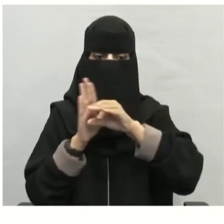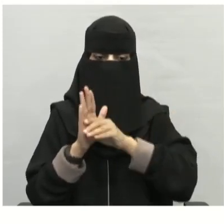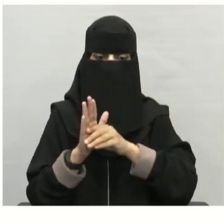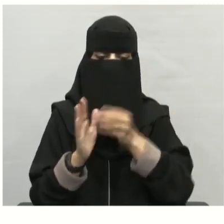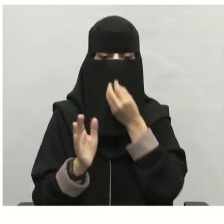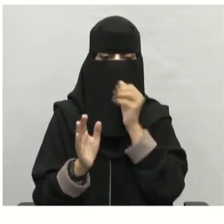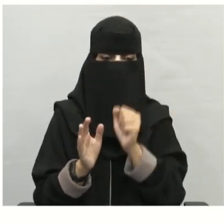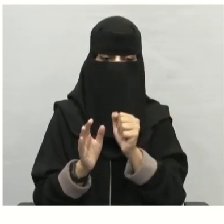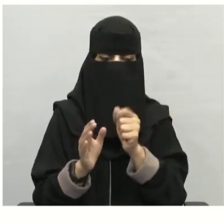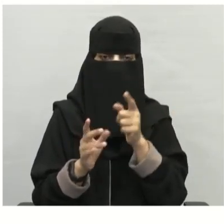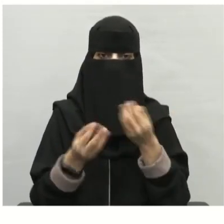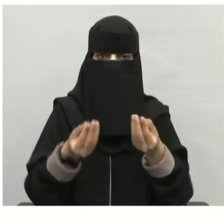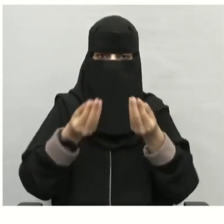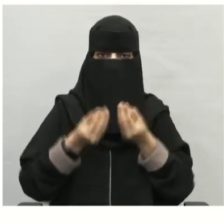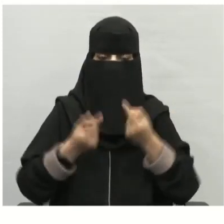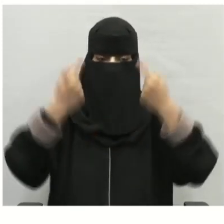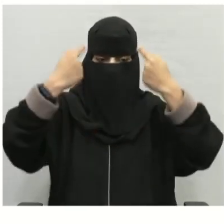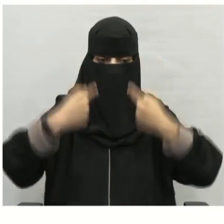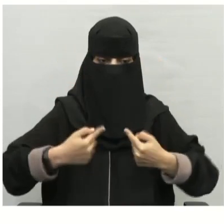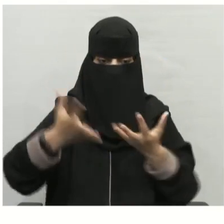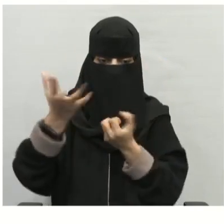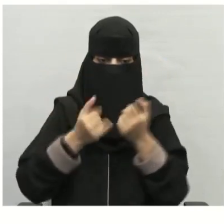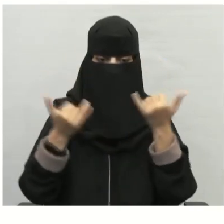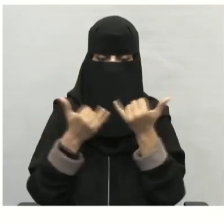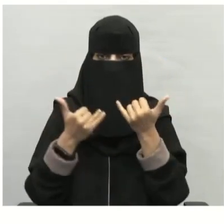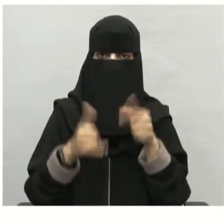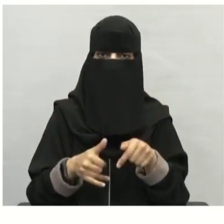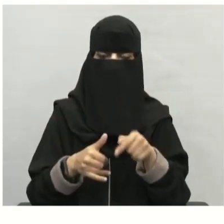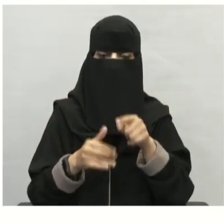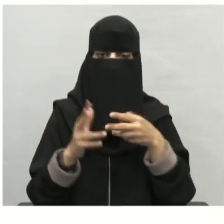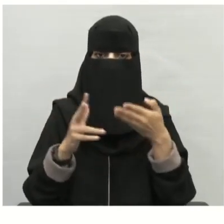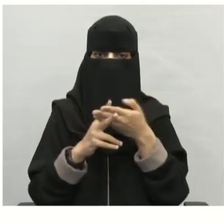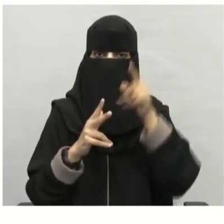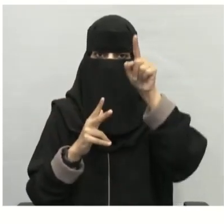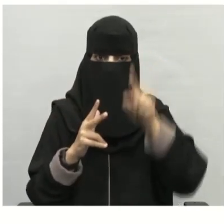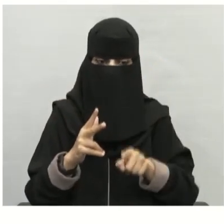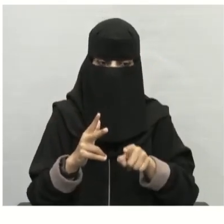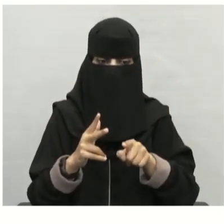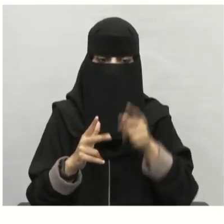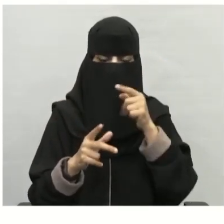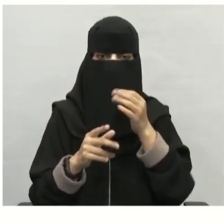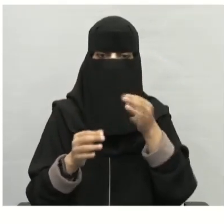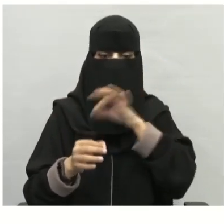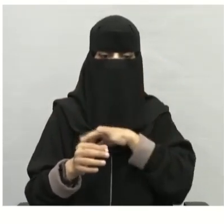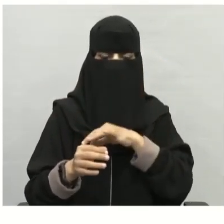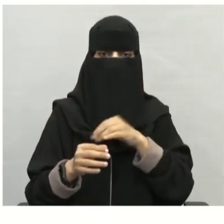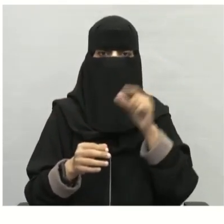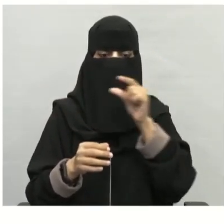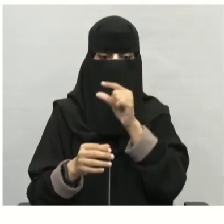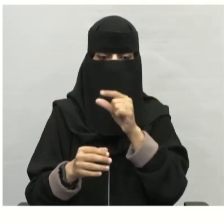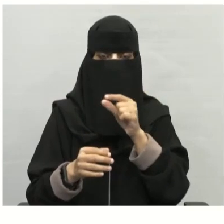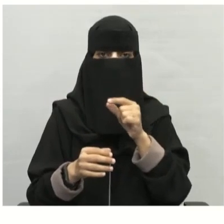الغذائيه التي تمد الجسم باحتياجاته الضروريه خلال اليوم على ان تكون غنيه بالالياف